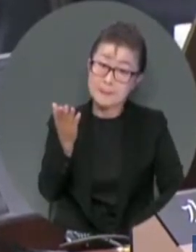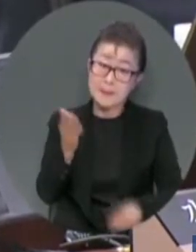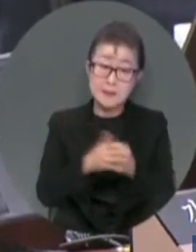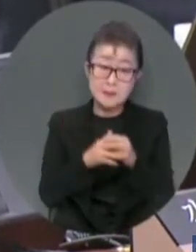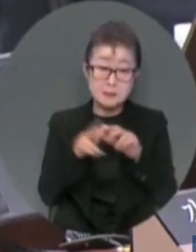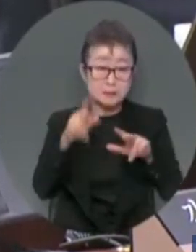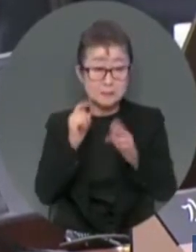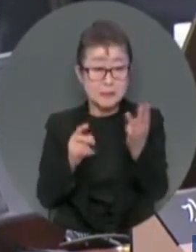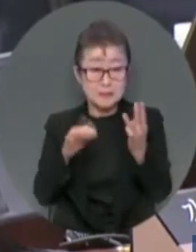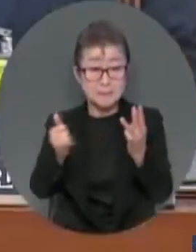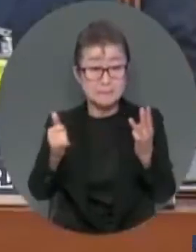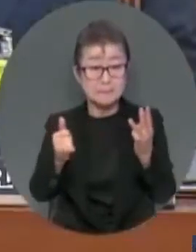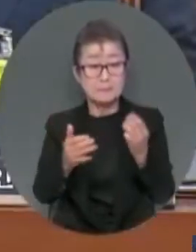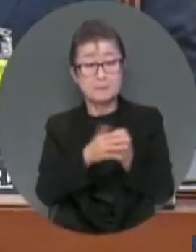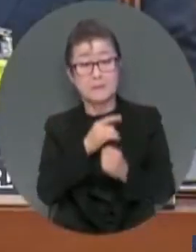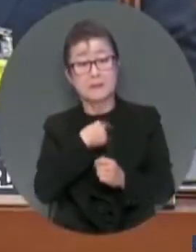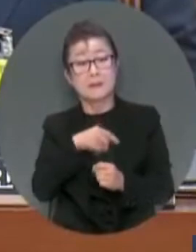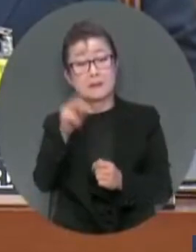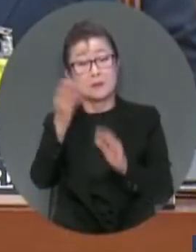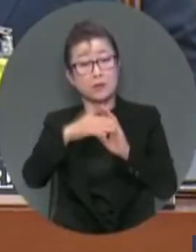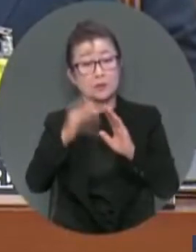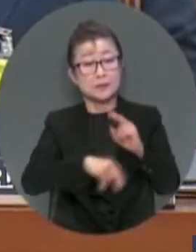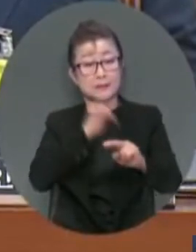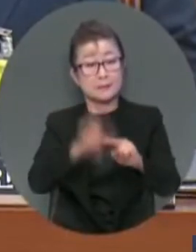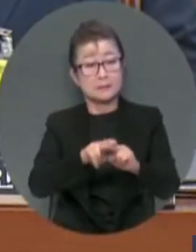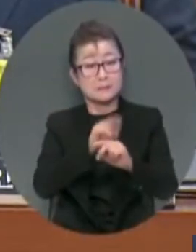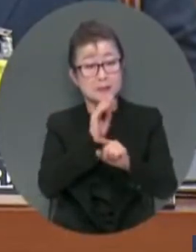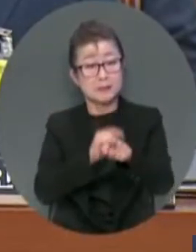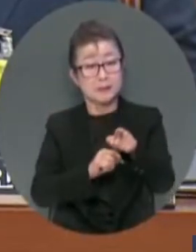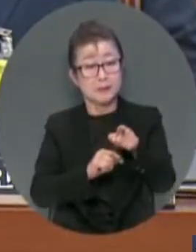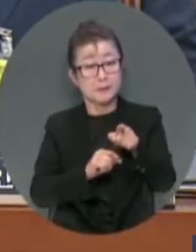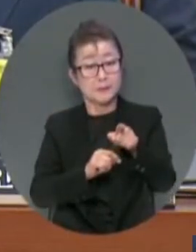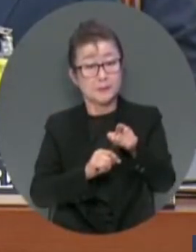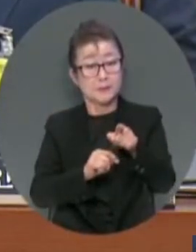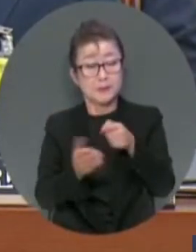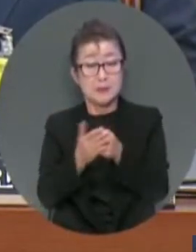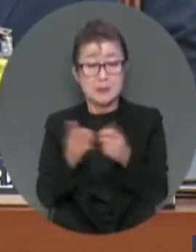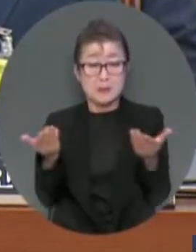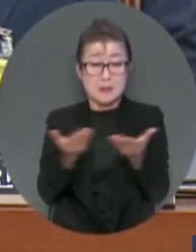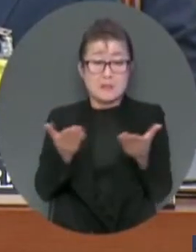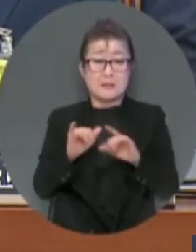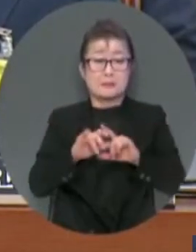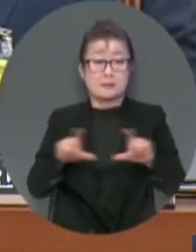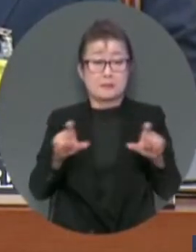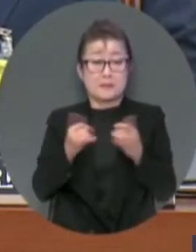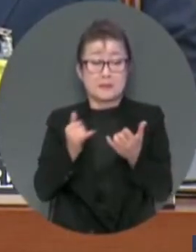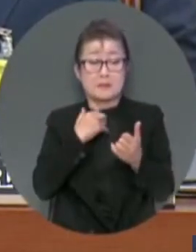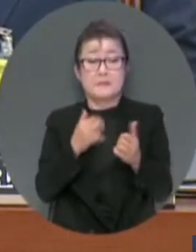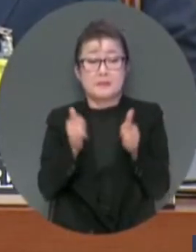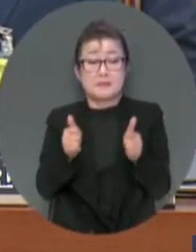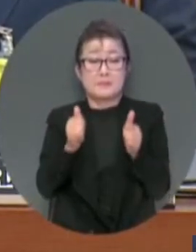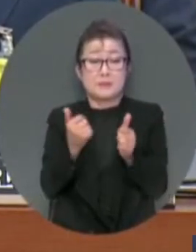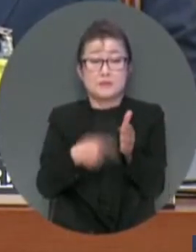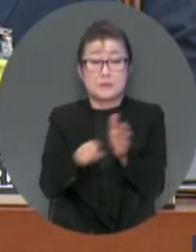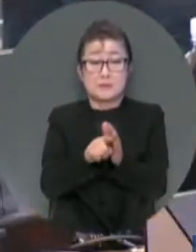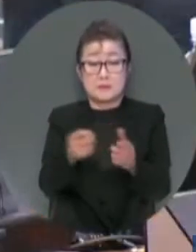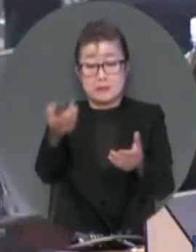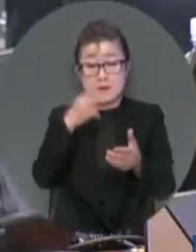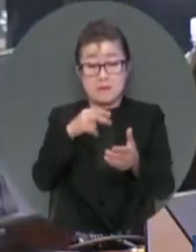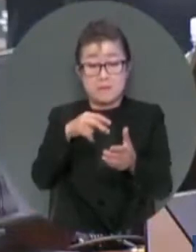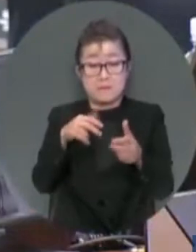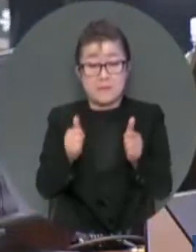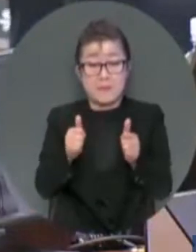지금 증인 세 분은 공직에 계셨던 분 아닙니까? 일반인이 재판받으러 법정에 온게 아니라